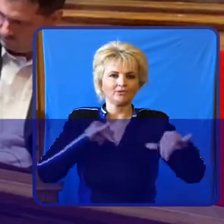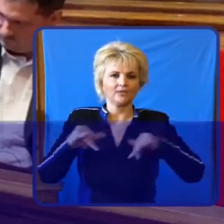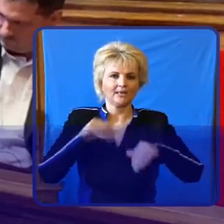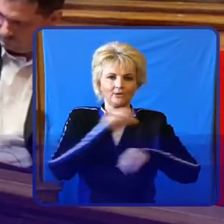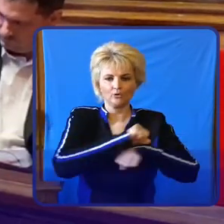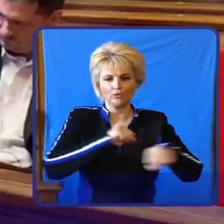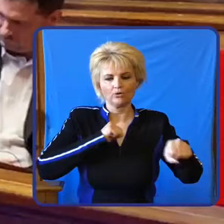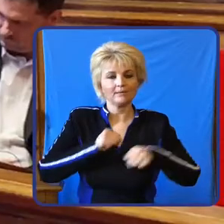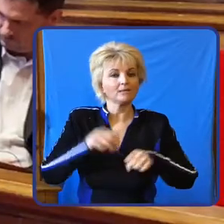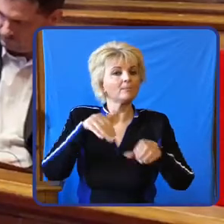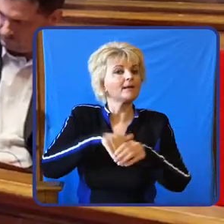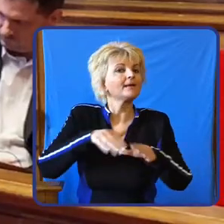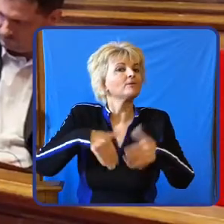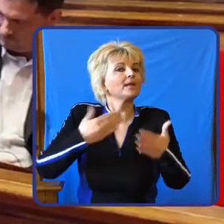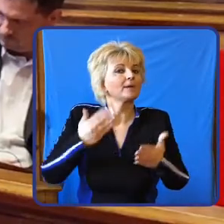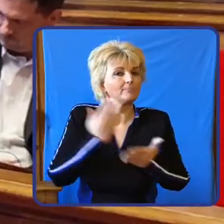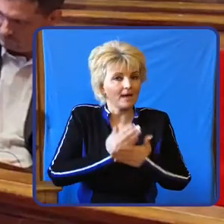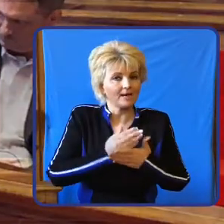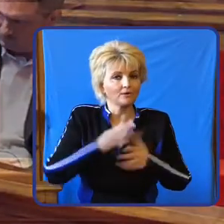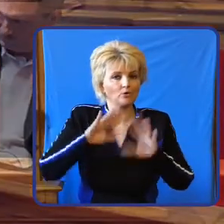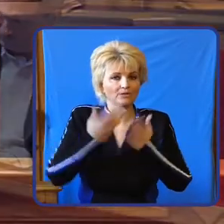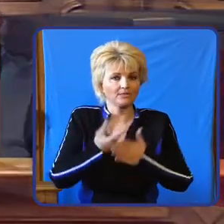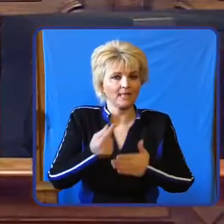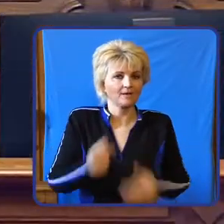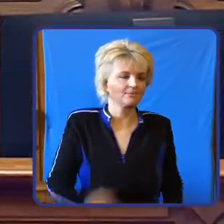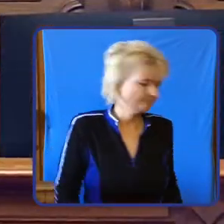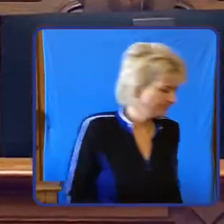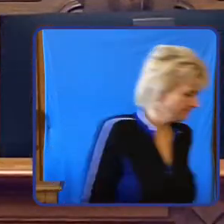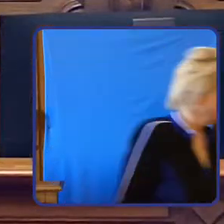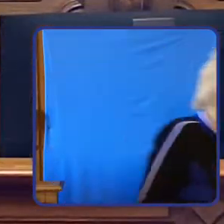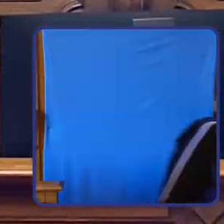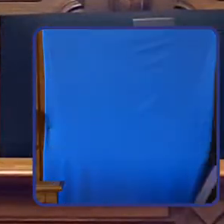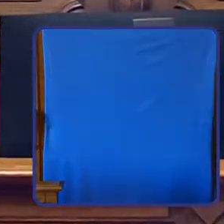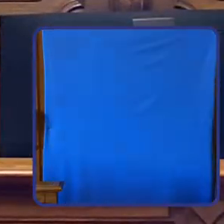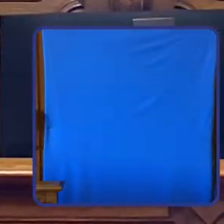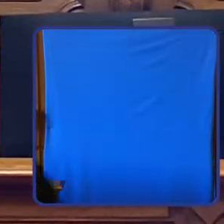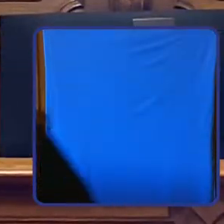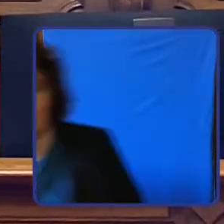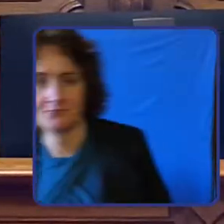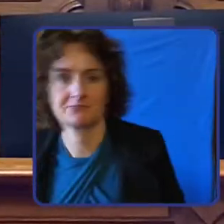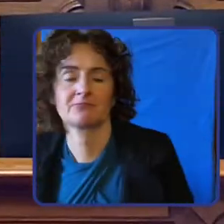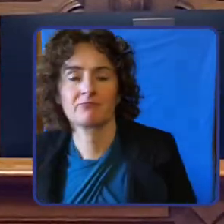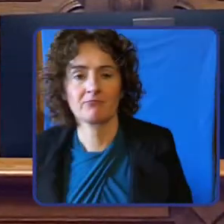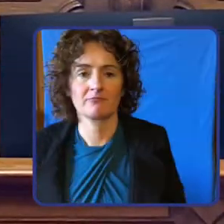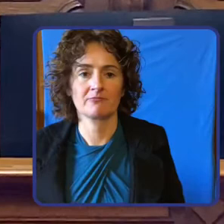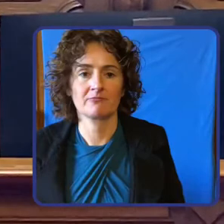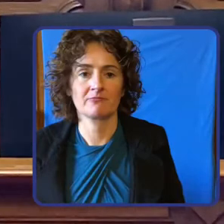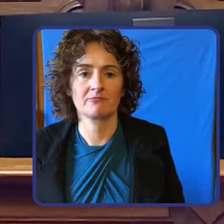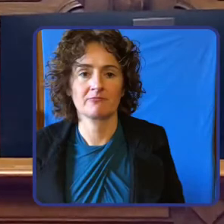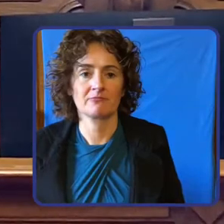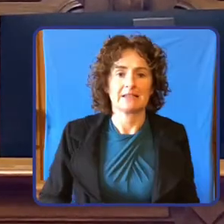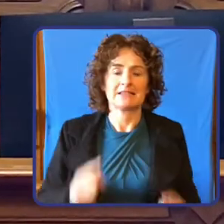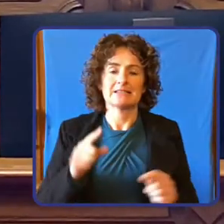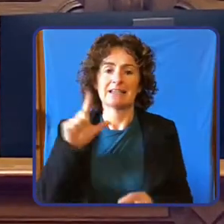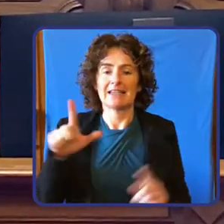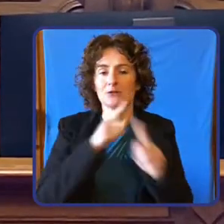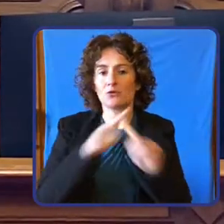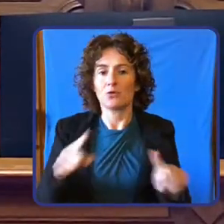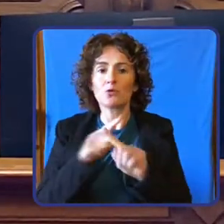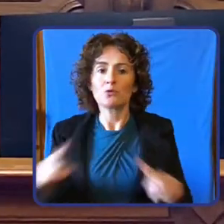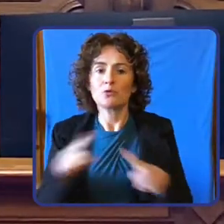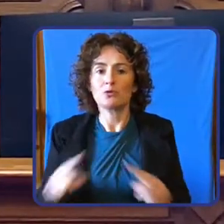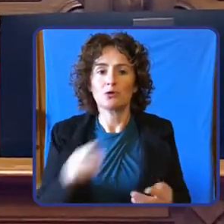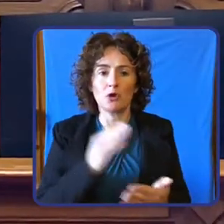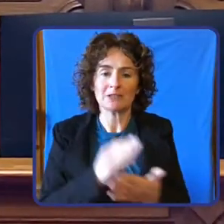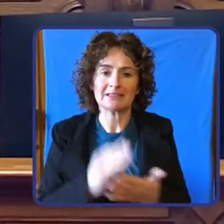Önkormányzatának, hogy ezt tartalmazza-e már ez az összeg? Igen, ez két külön tétel. Tehát van egy 80 millió